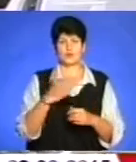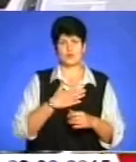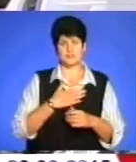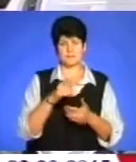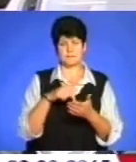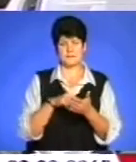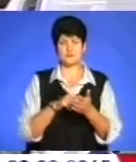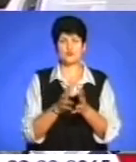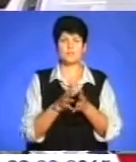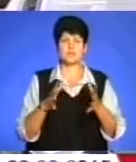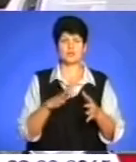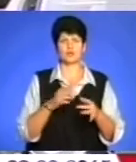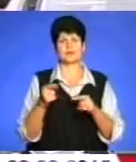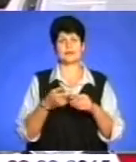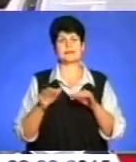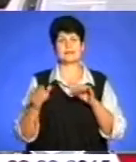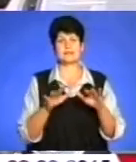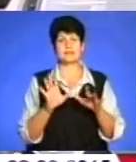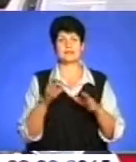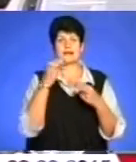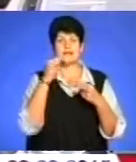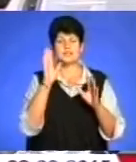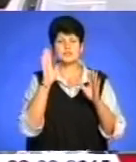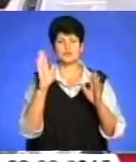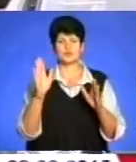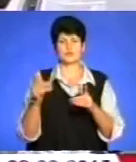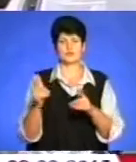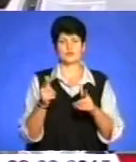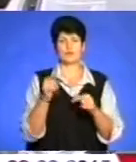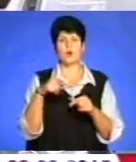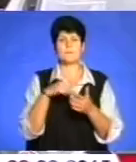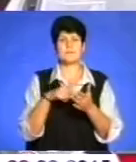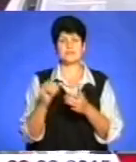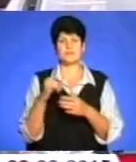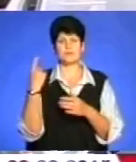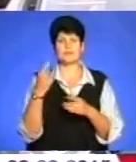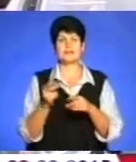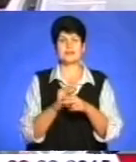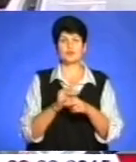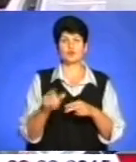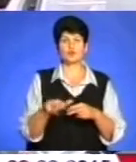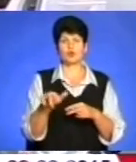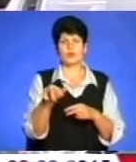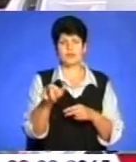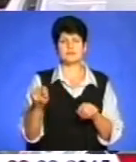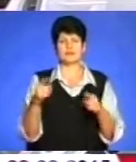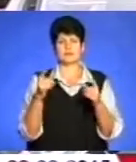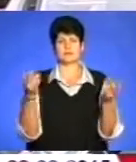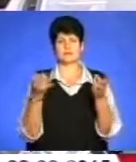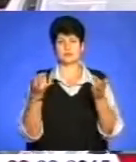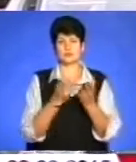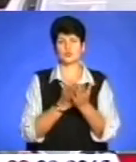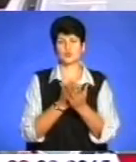більше буде таких заходів, тим краще до нього буде готуватися і місто, і область. Це має бути і ремонт доріг, і створення необхідної